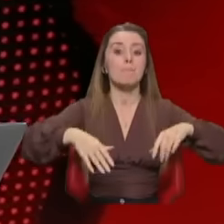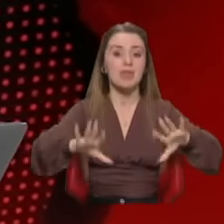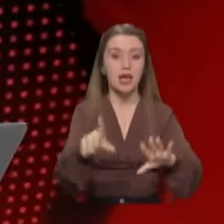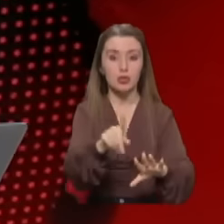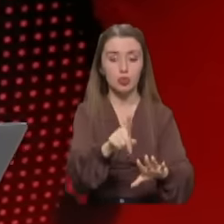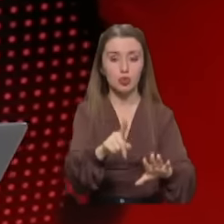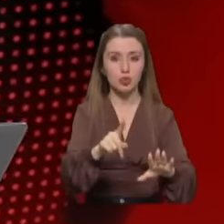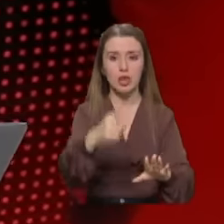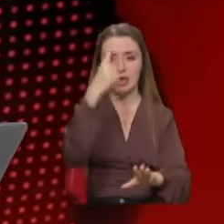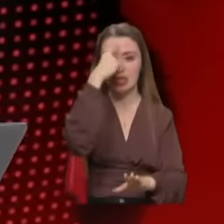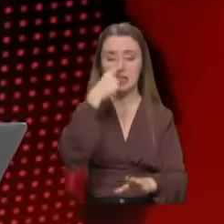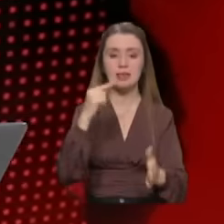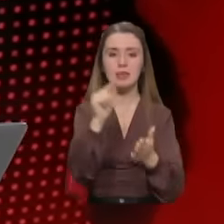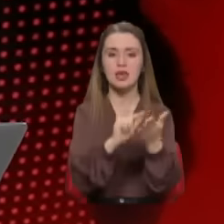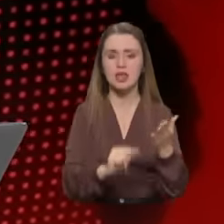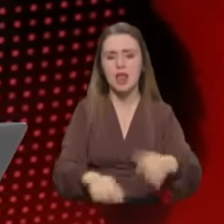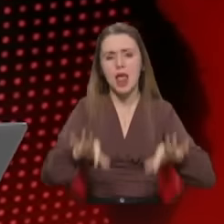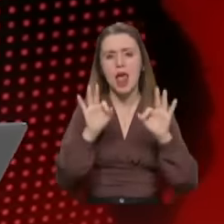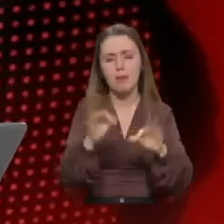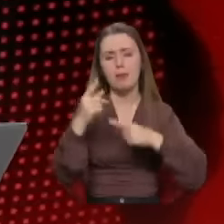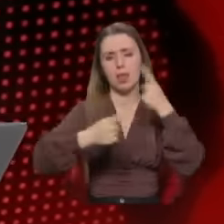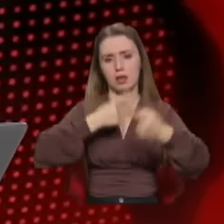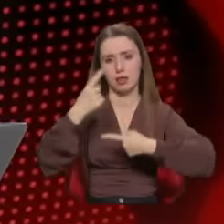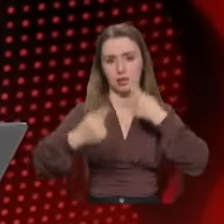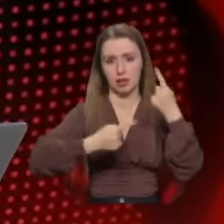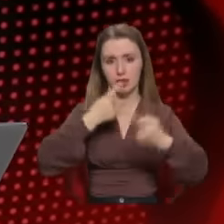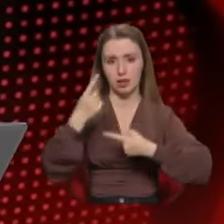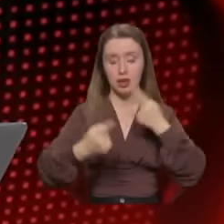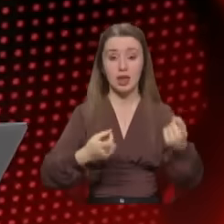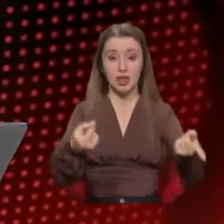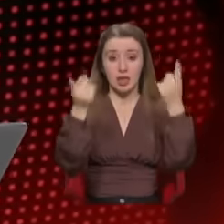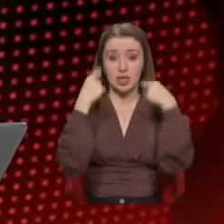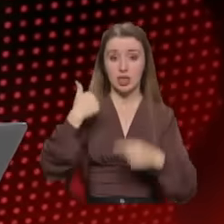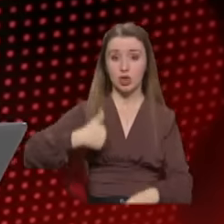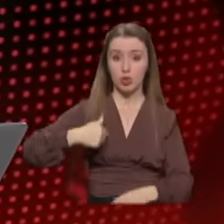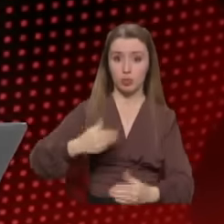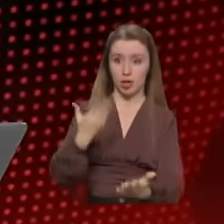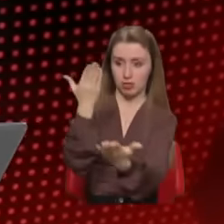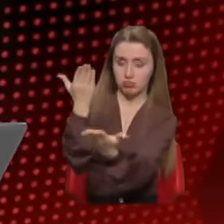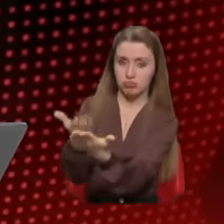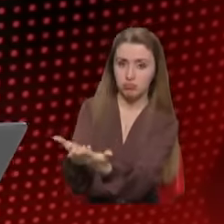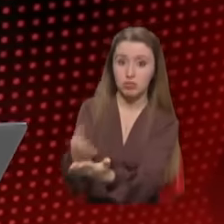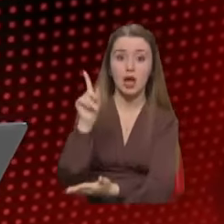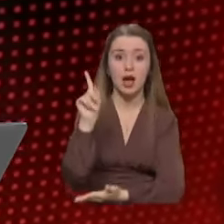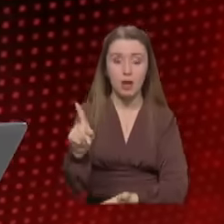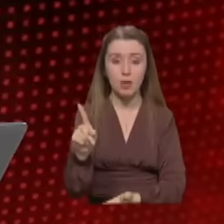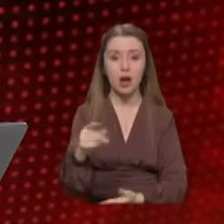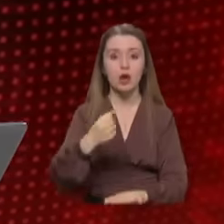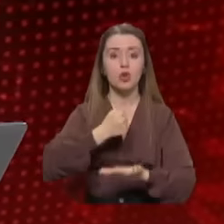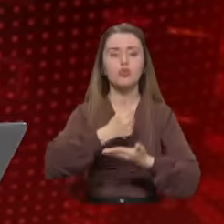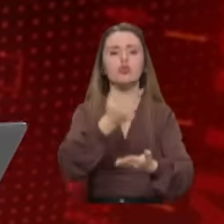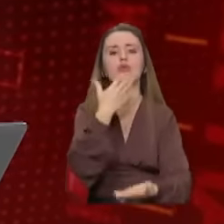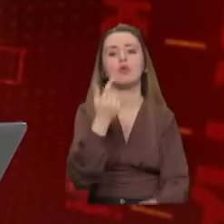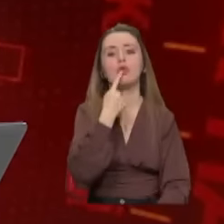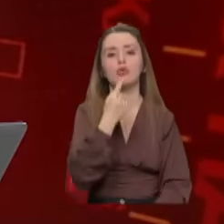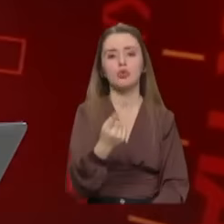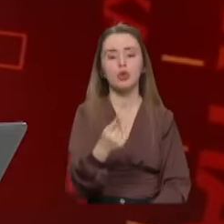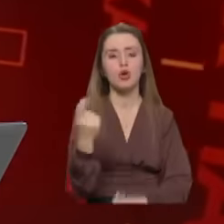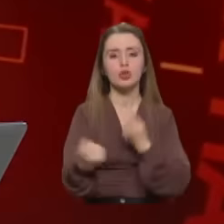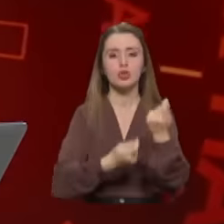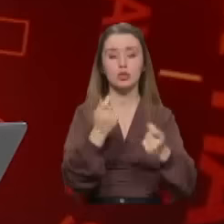bunun resmi yazılarla defalarca gündeme getirildiğini, yetkili kurumlara iletildiğini ancak bütçe yok denilerek hiçbir